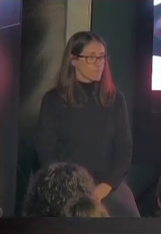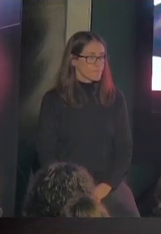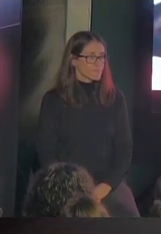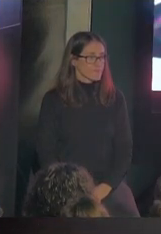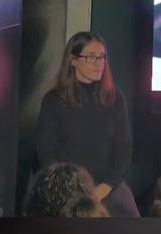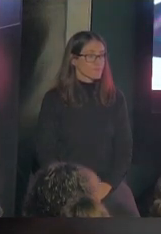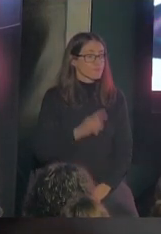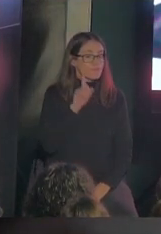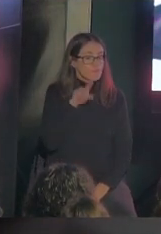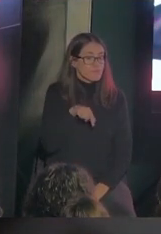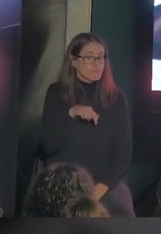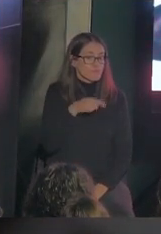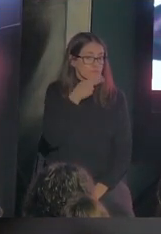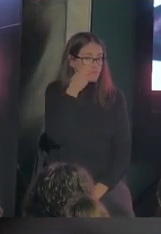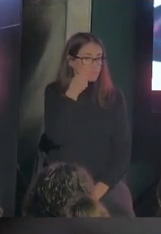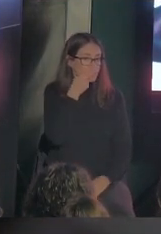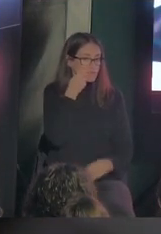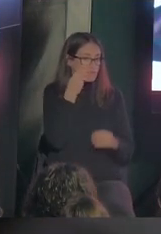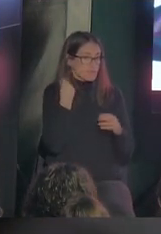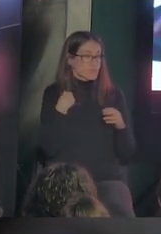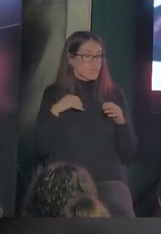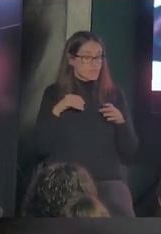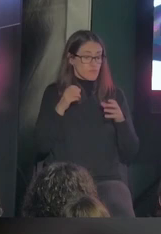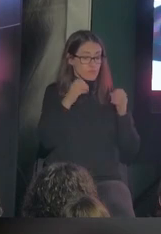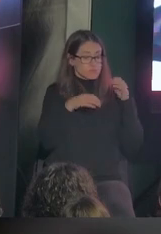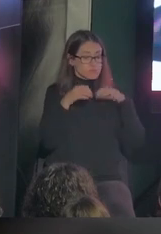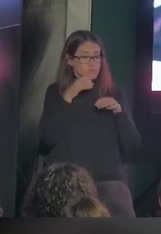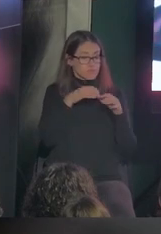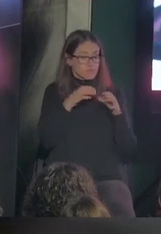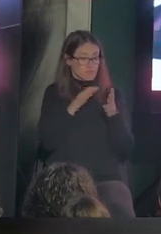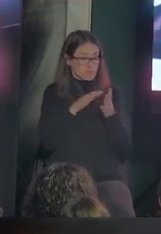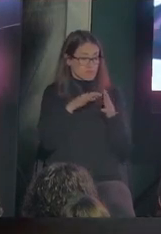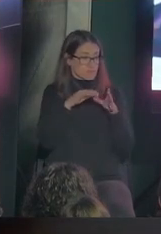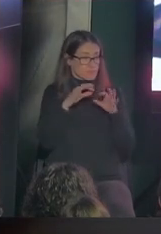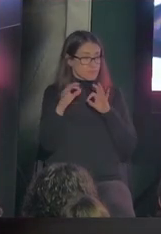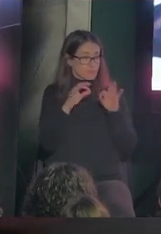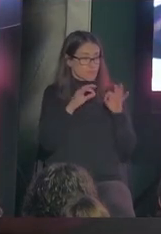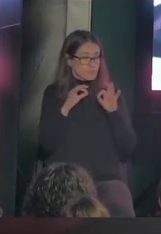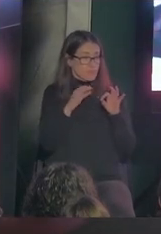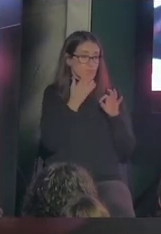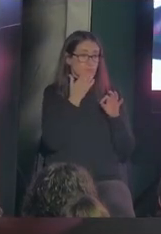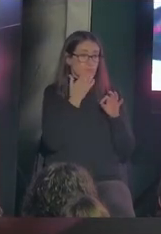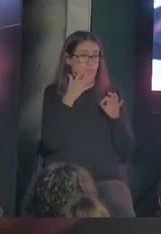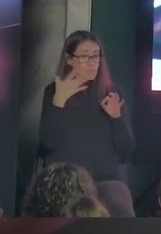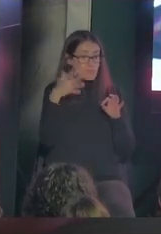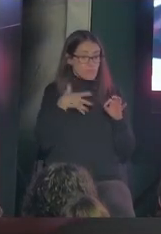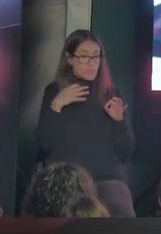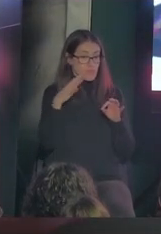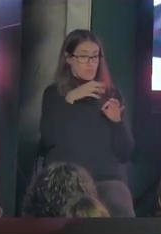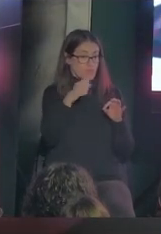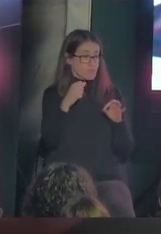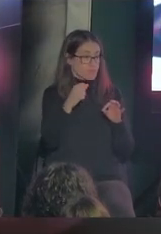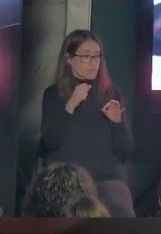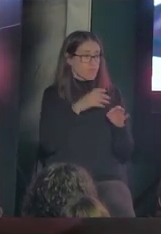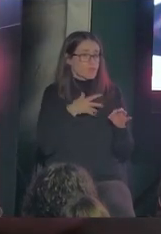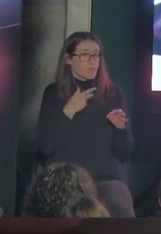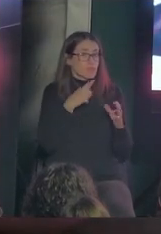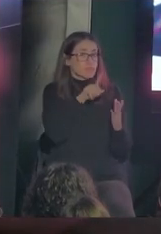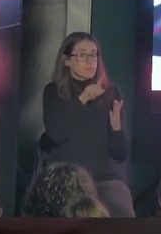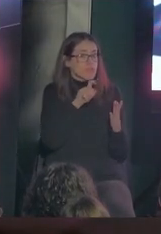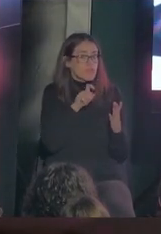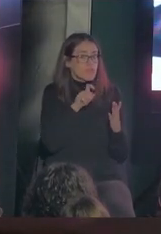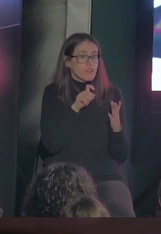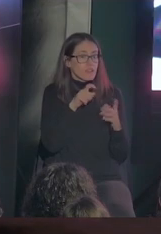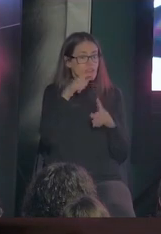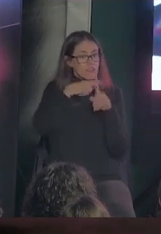Després, lo interessant d'aquestes bases és que al final qui les tingui pot escollir el